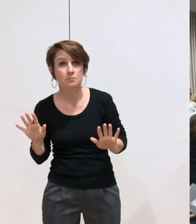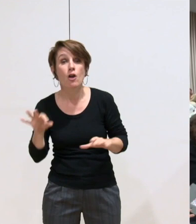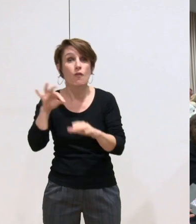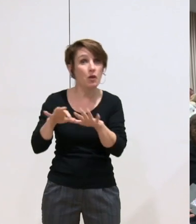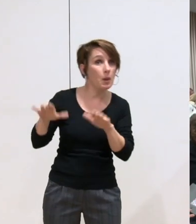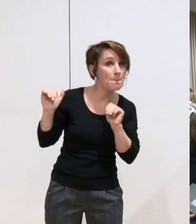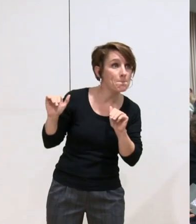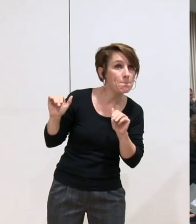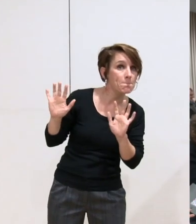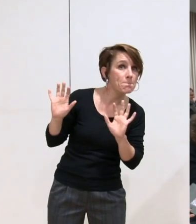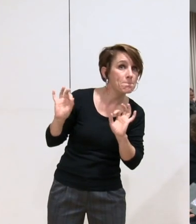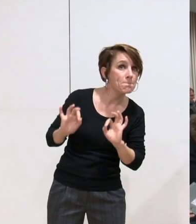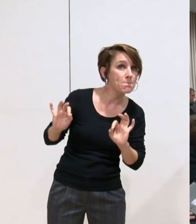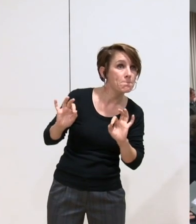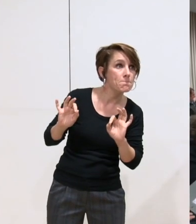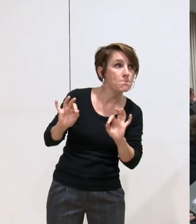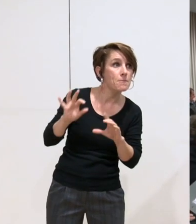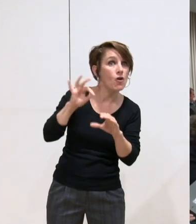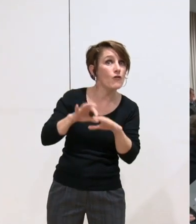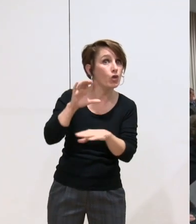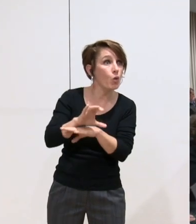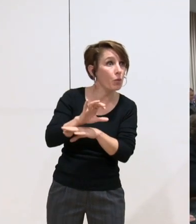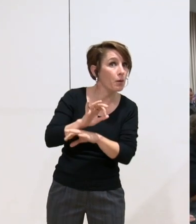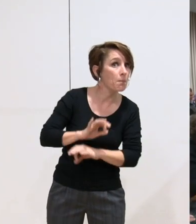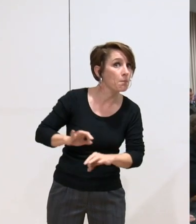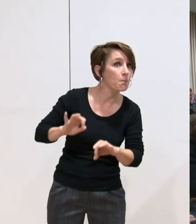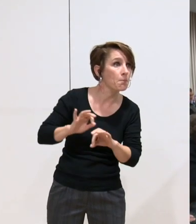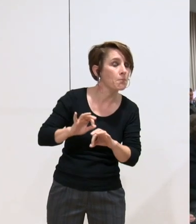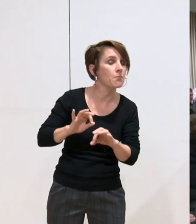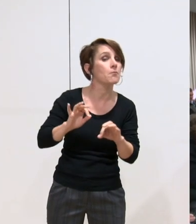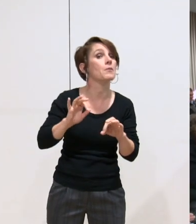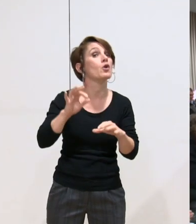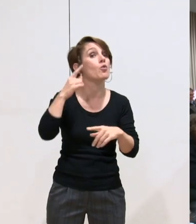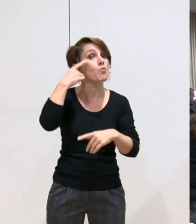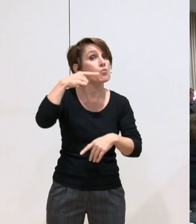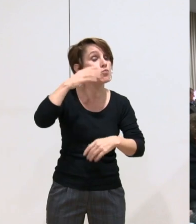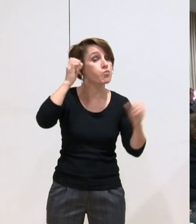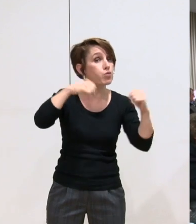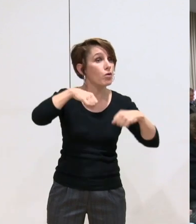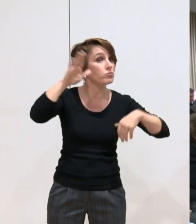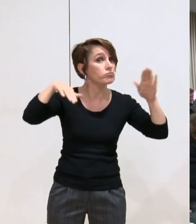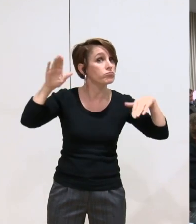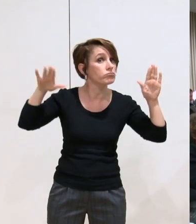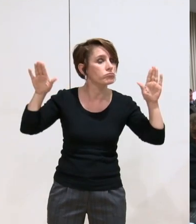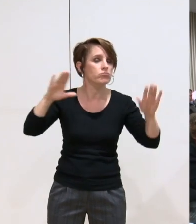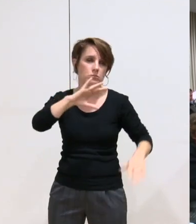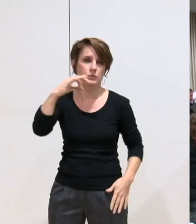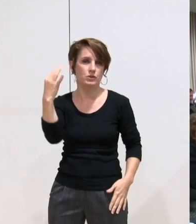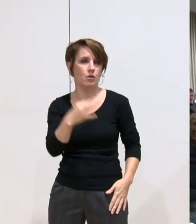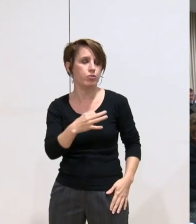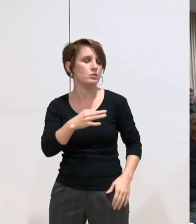Qui s'abstient? Qui vote contre? Qui vote pour?